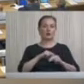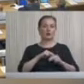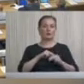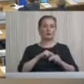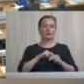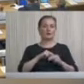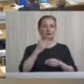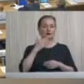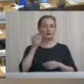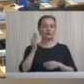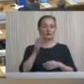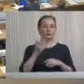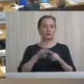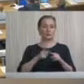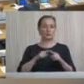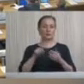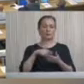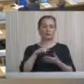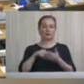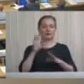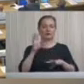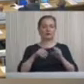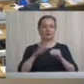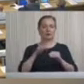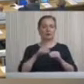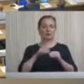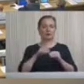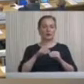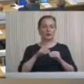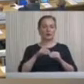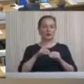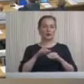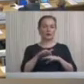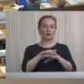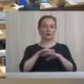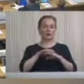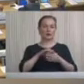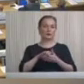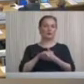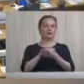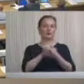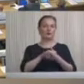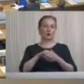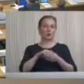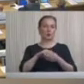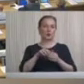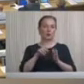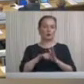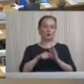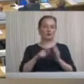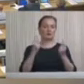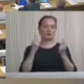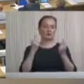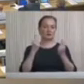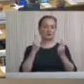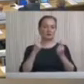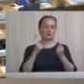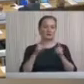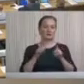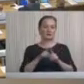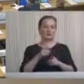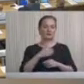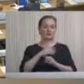Неділю жінка включила стиральну машину, а звідтіля про коронавірус. Включила фен